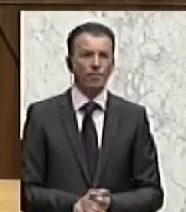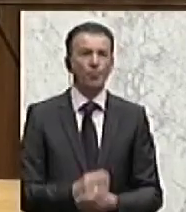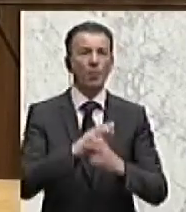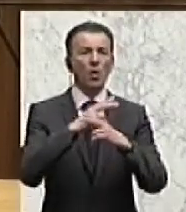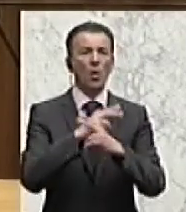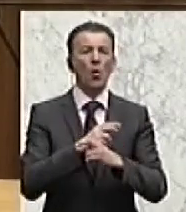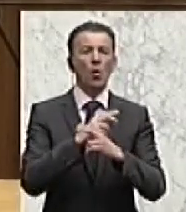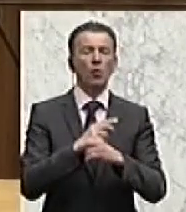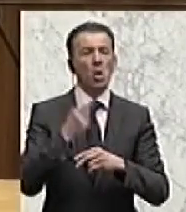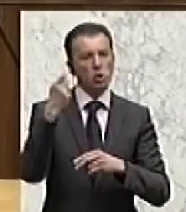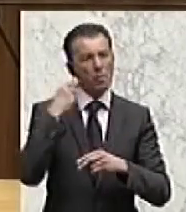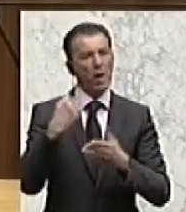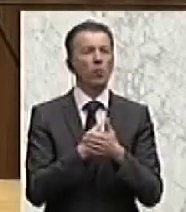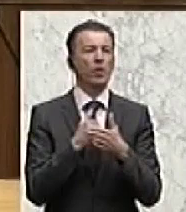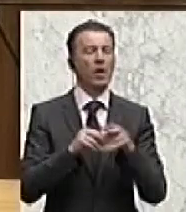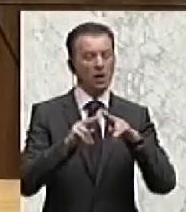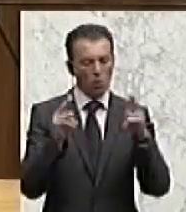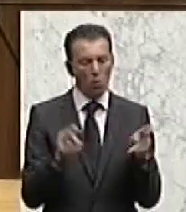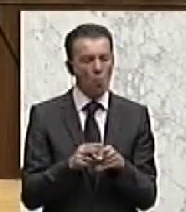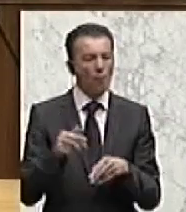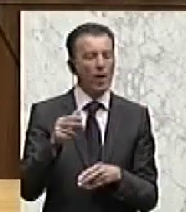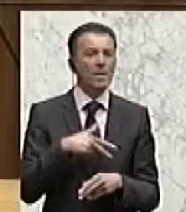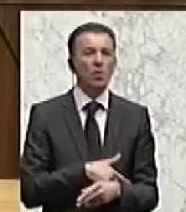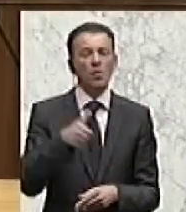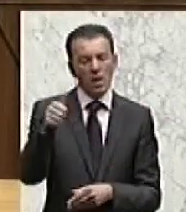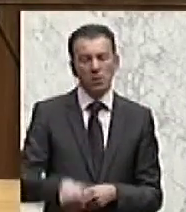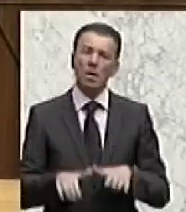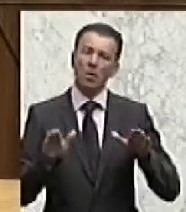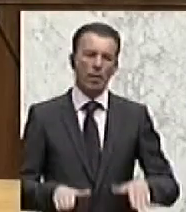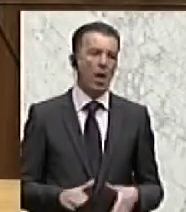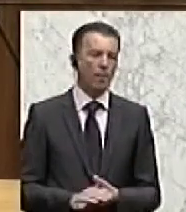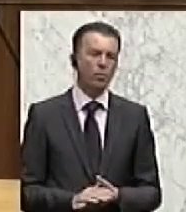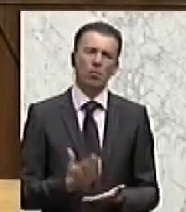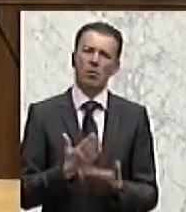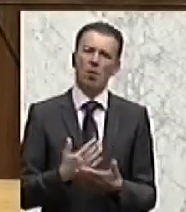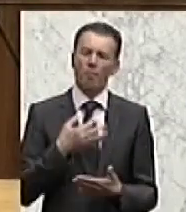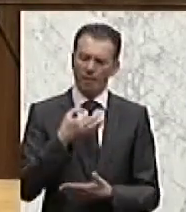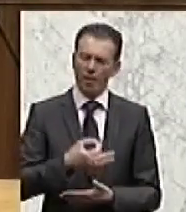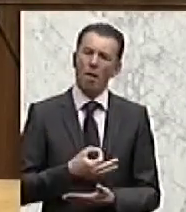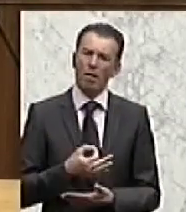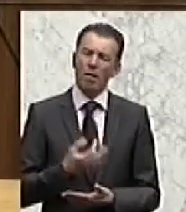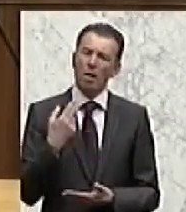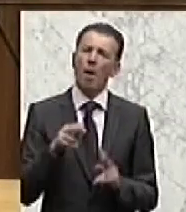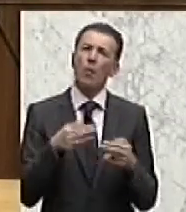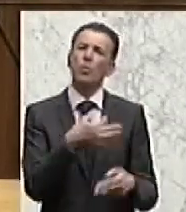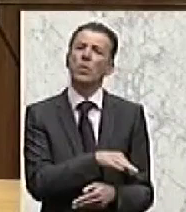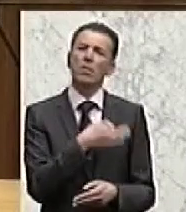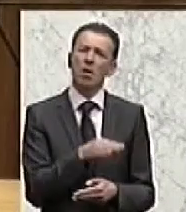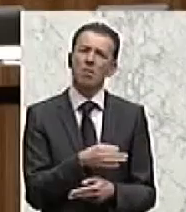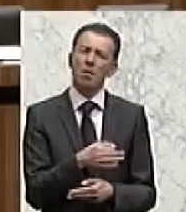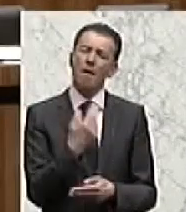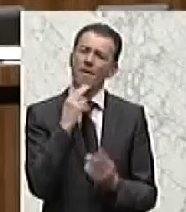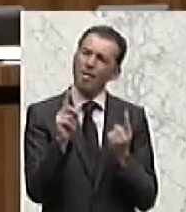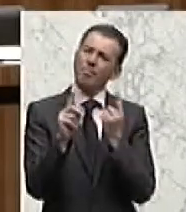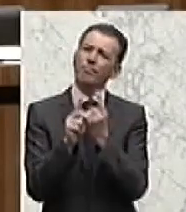Position vertreten und Umwelt- und Sozialstandards etc. erhalten wollen, stelle ich mir die Frage, mit wem, Herr Bundeskanzler, sprechen Sie denn bei